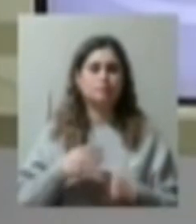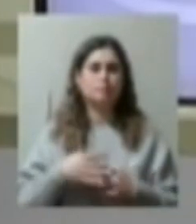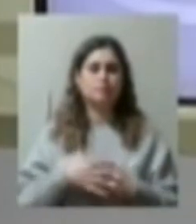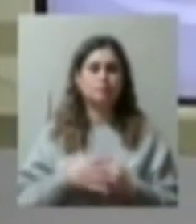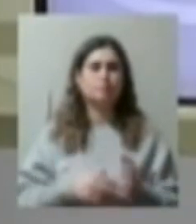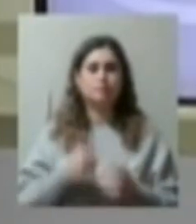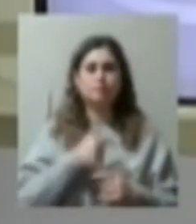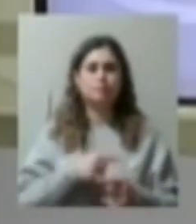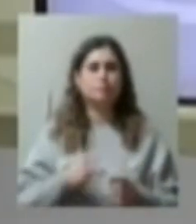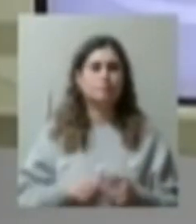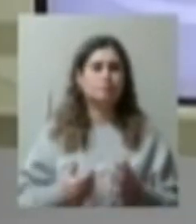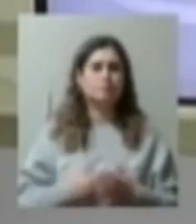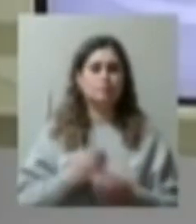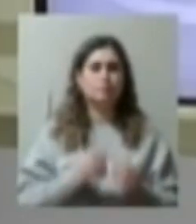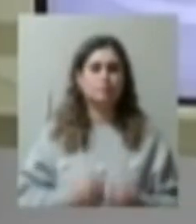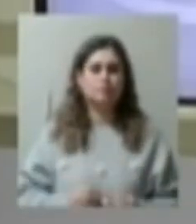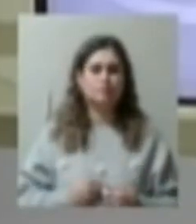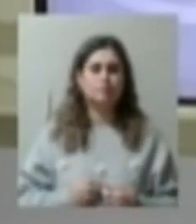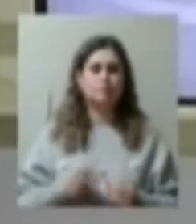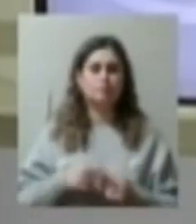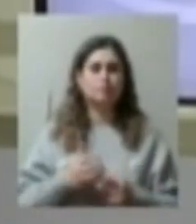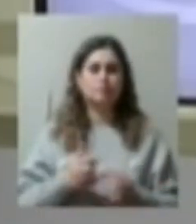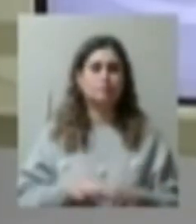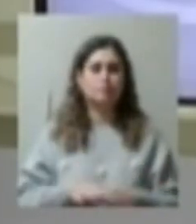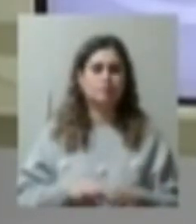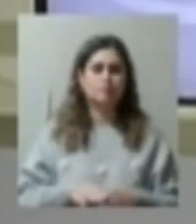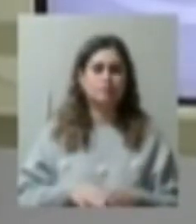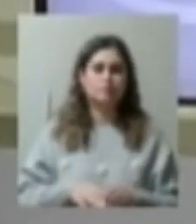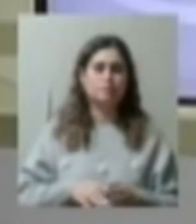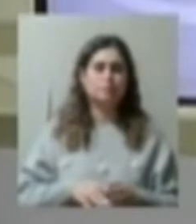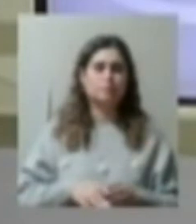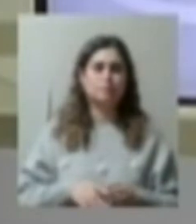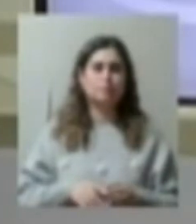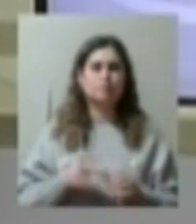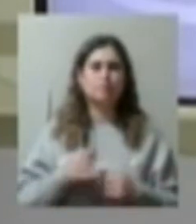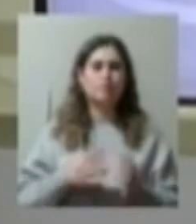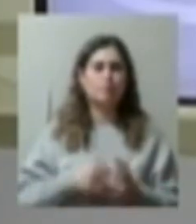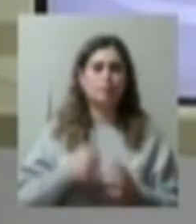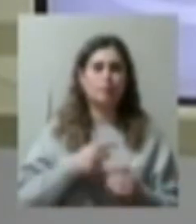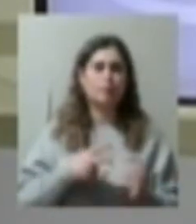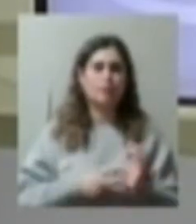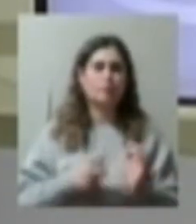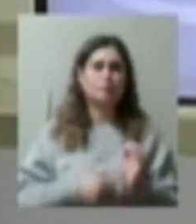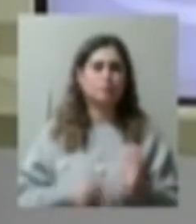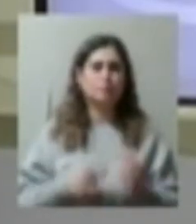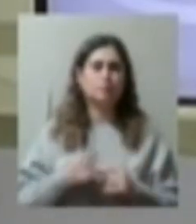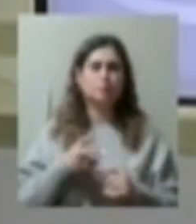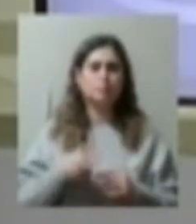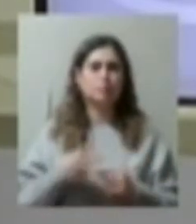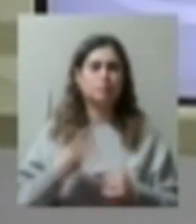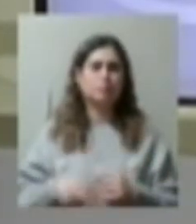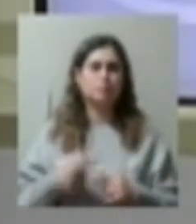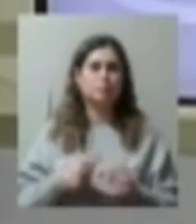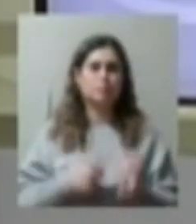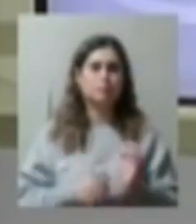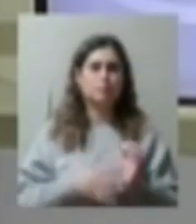знову ж таки, це за 10 місяців, я беру порівняння, за 2019 рік 760 і за 2020